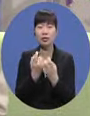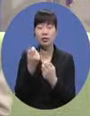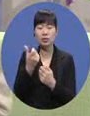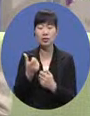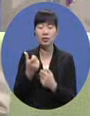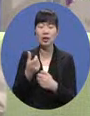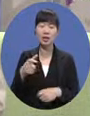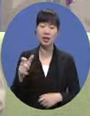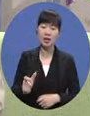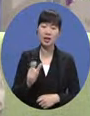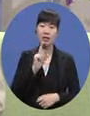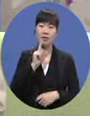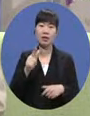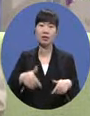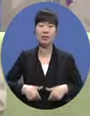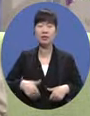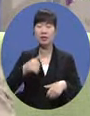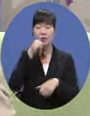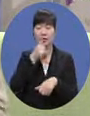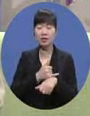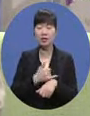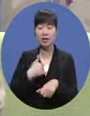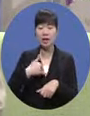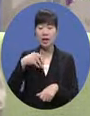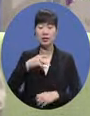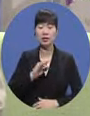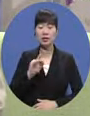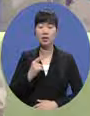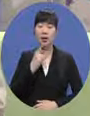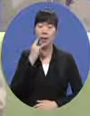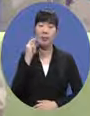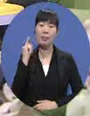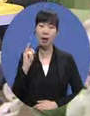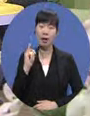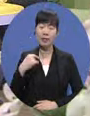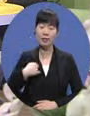조금은 단호하게 얘기하실 필요가 있어요. 네. 나 승현이 엄마인데